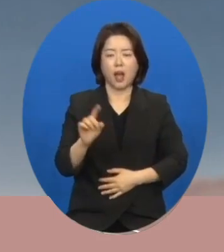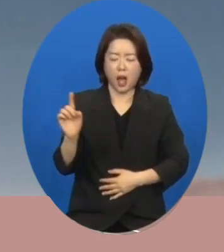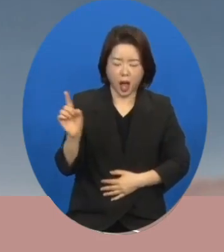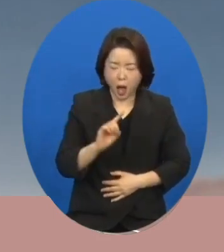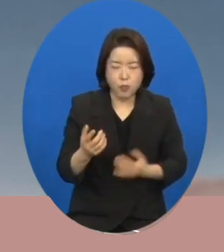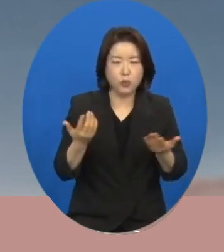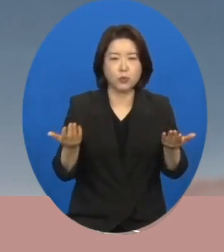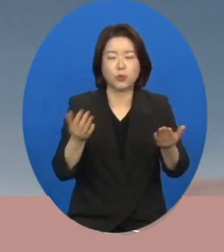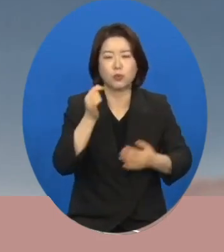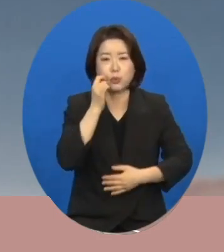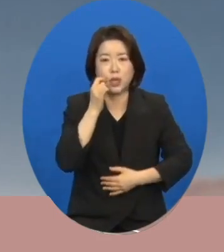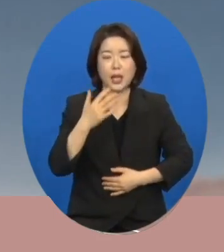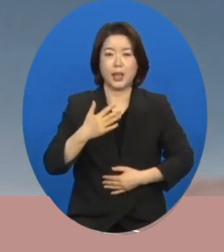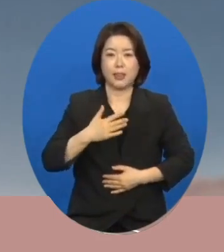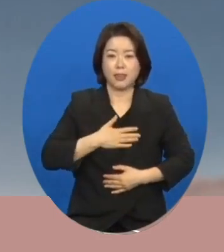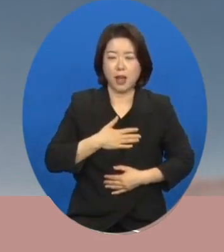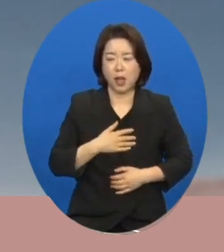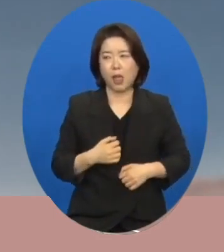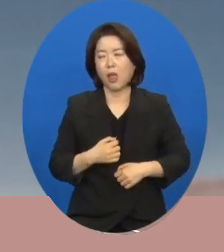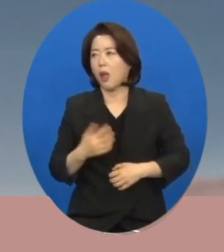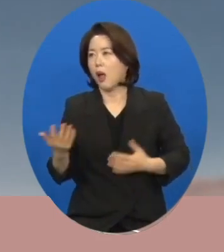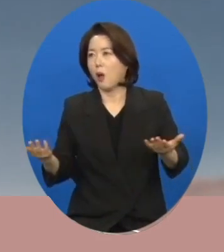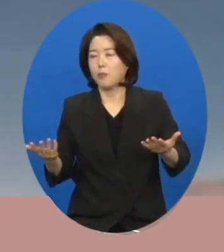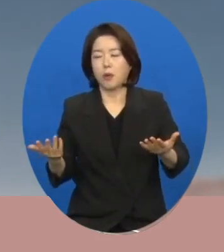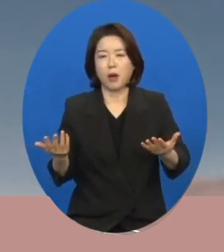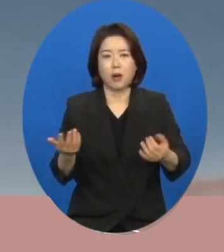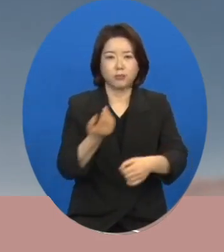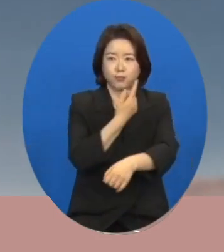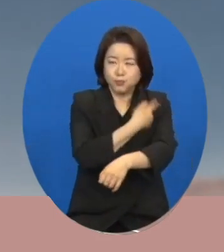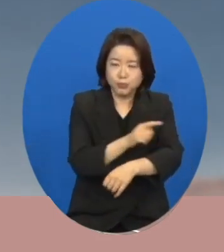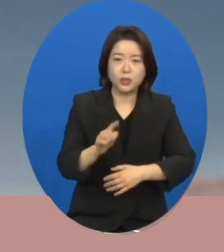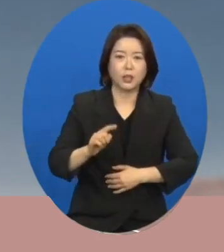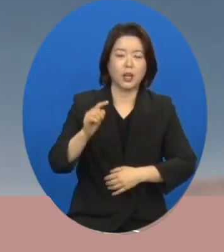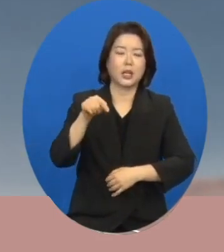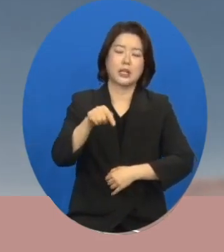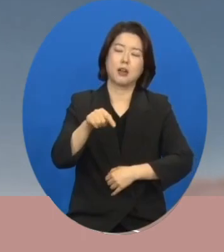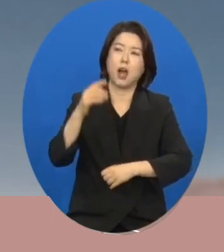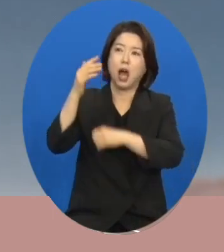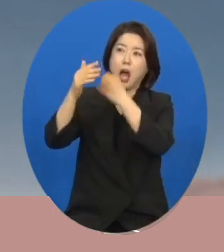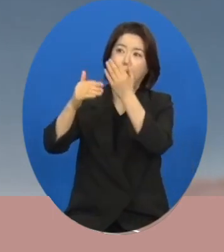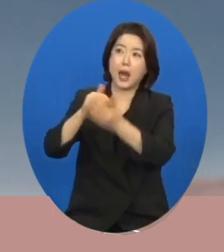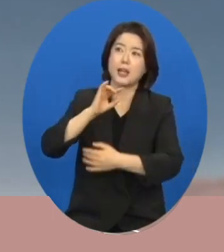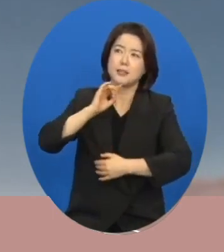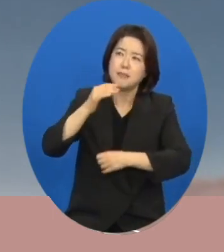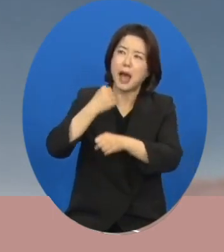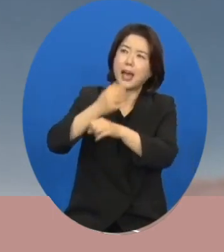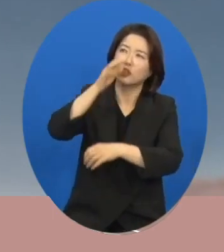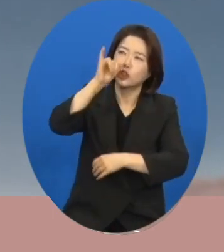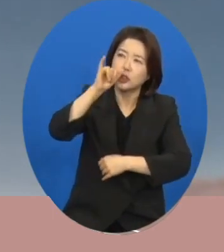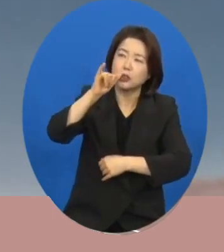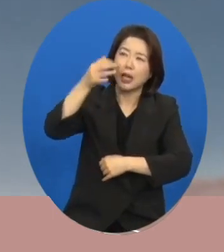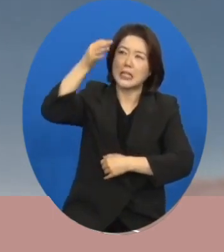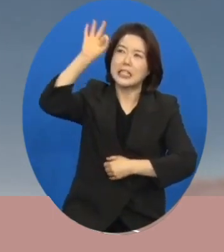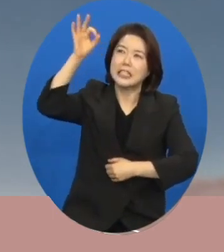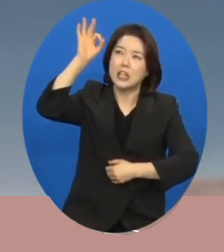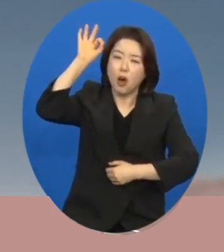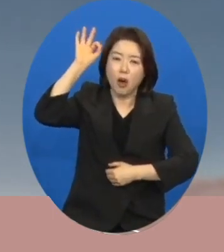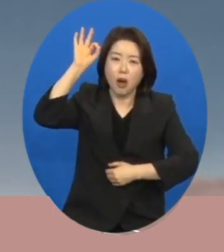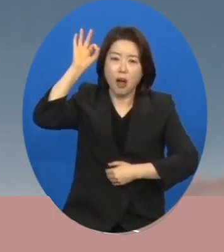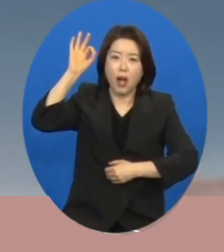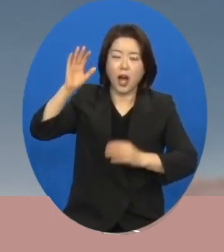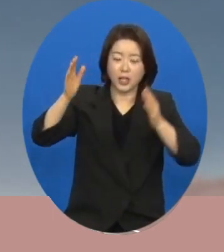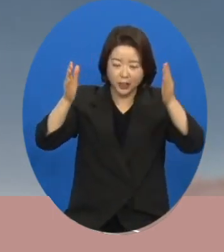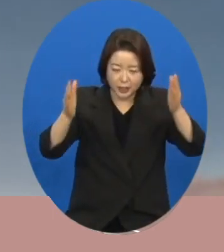나의 무기력과 동시에 하나님만이 하실 수 있다라고 하는 기간이이 3일이라는 기간인